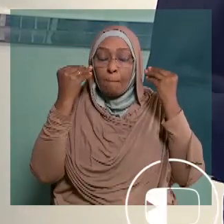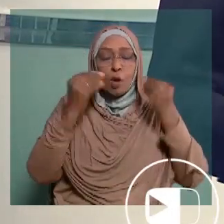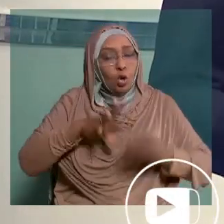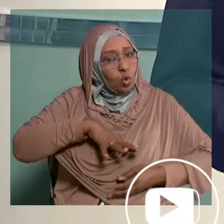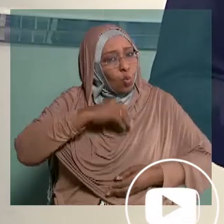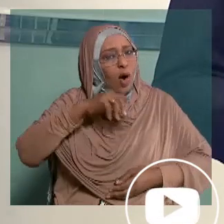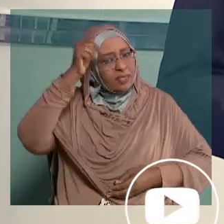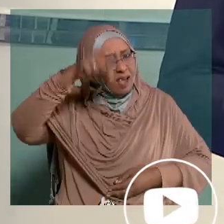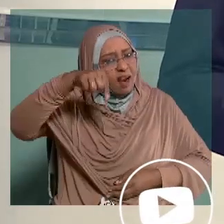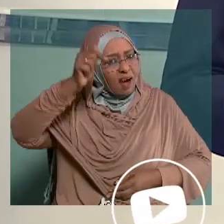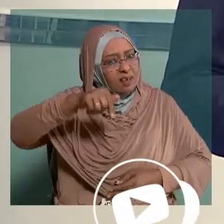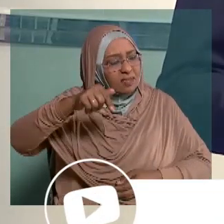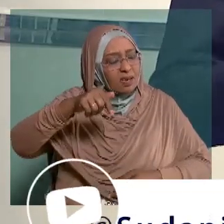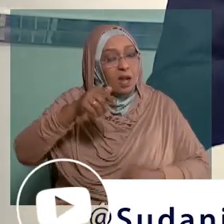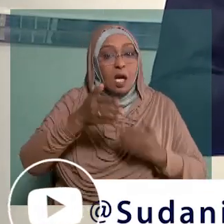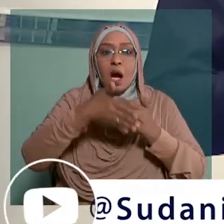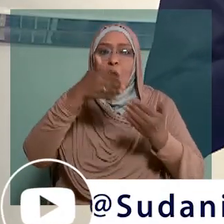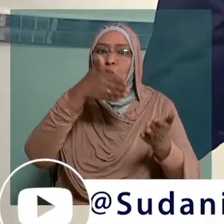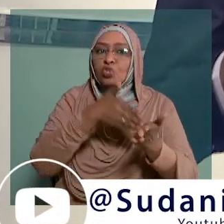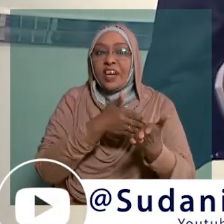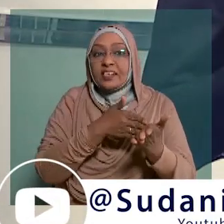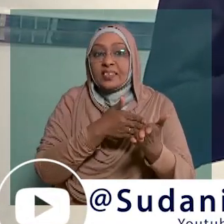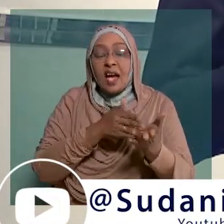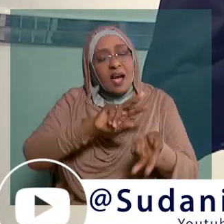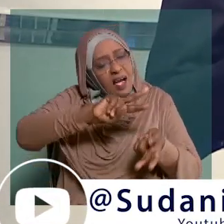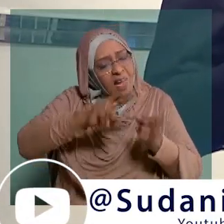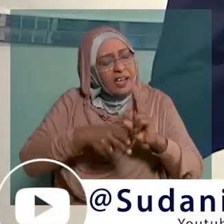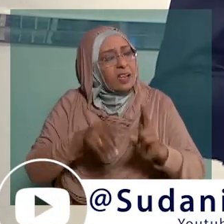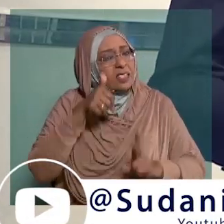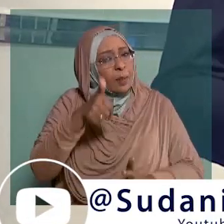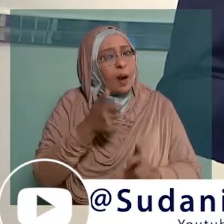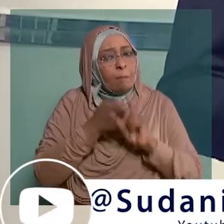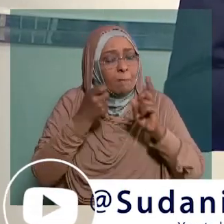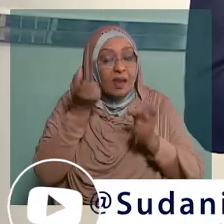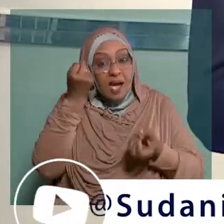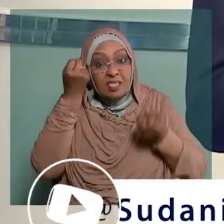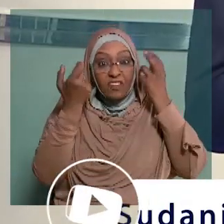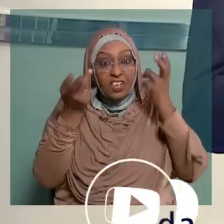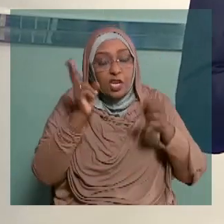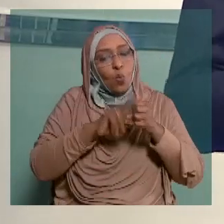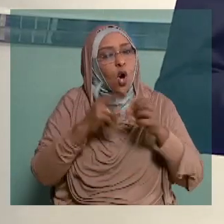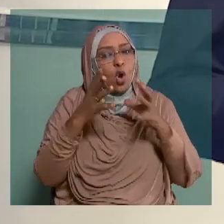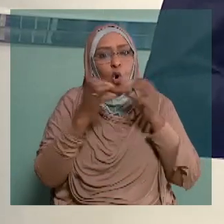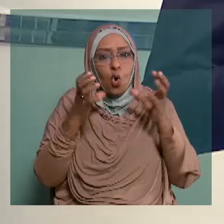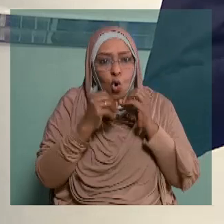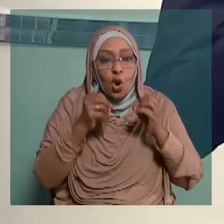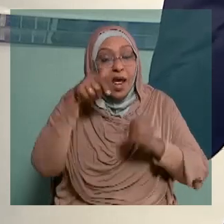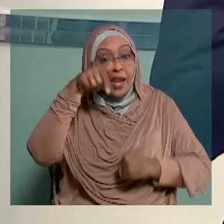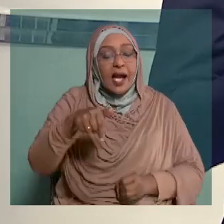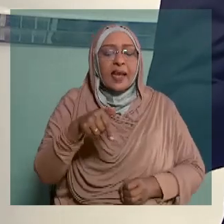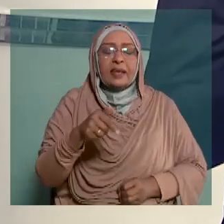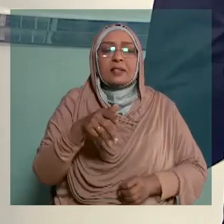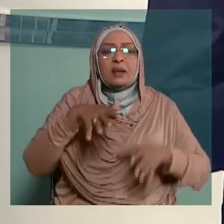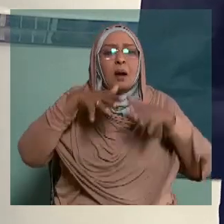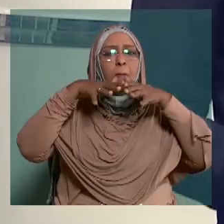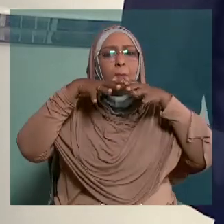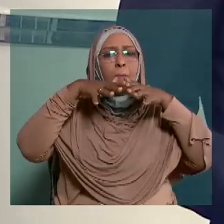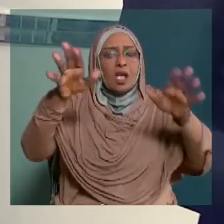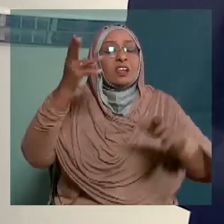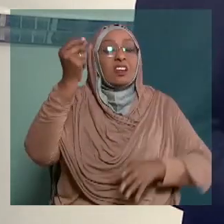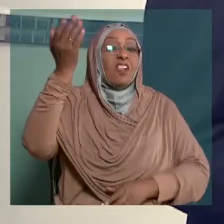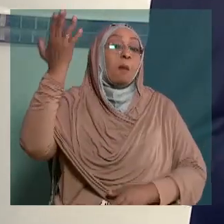بكل مكوناته المستحدثة التي غيرت تماماً منهج التفكير والحلول التي كانت سائدة في